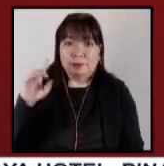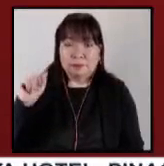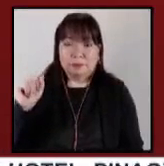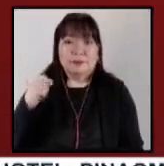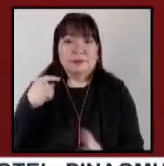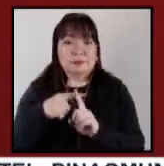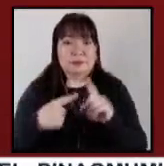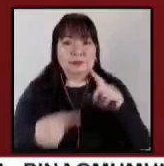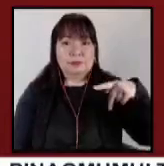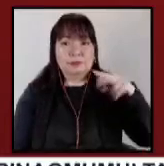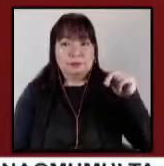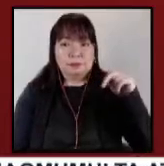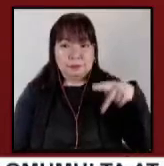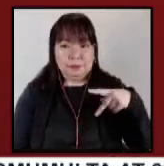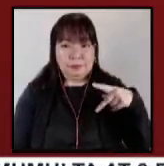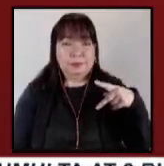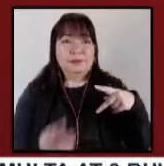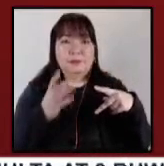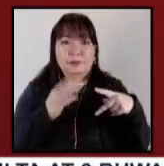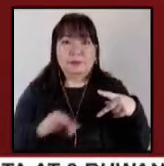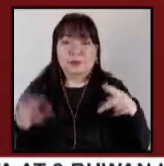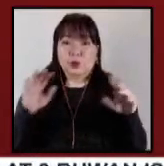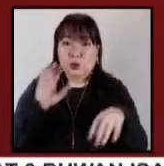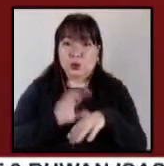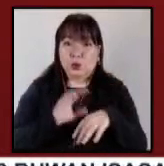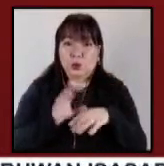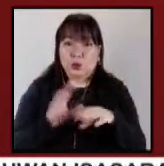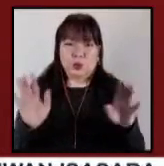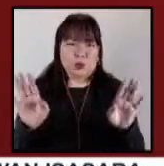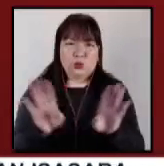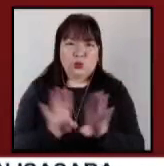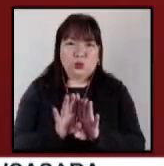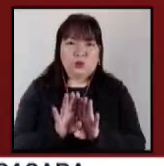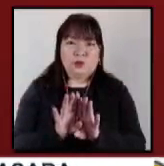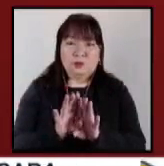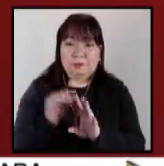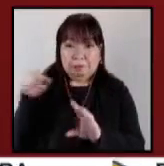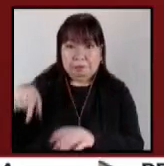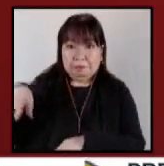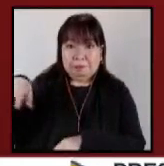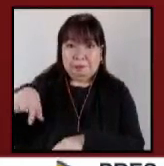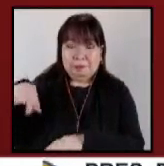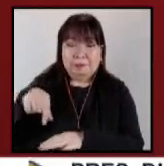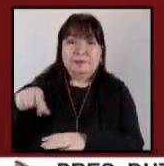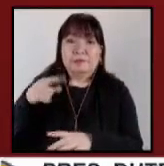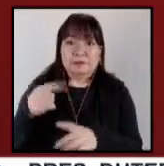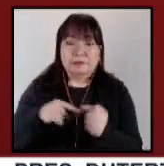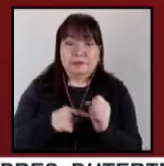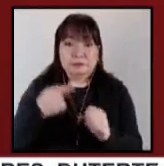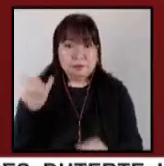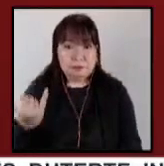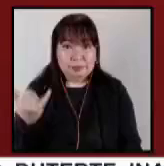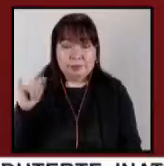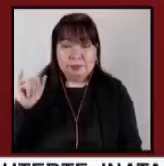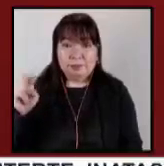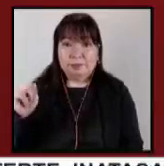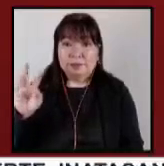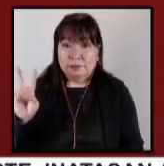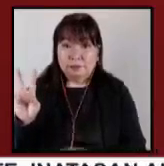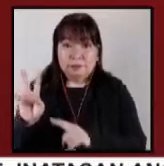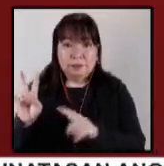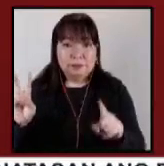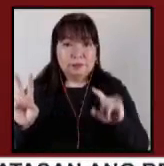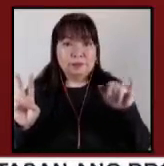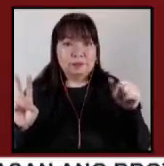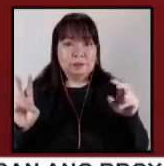at isasarado po ang simbahan ng Quiapo simula ngayong araw, 7 ng Enero hanggang sa Linggo, 9